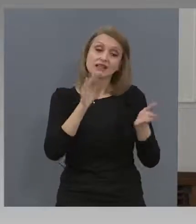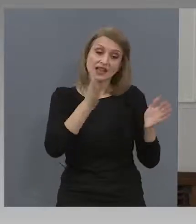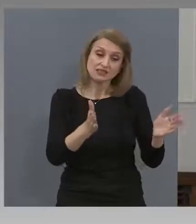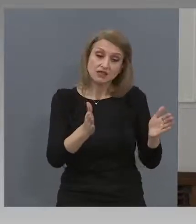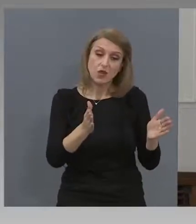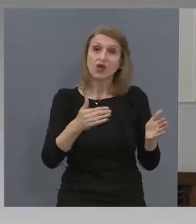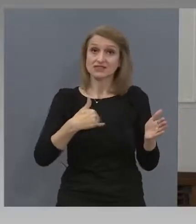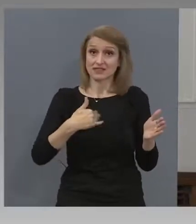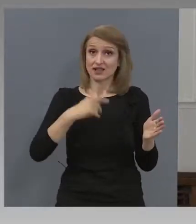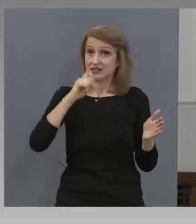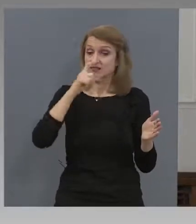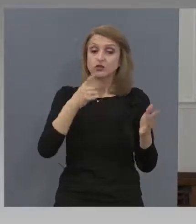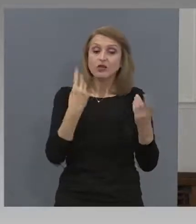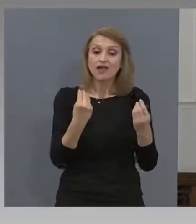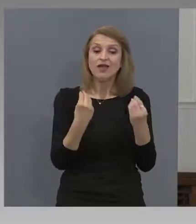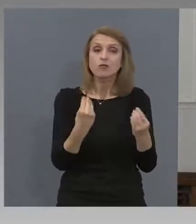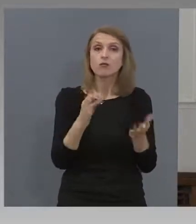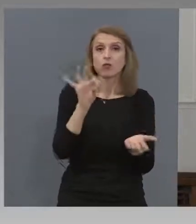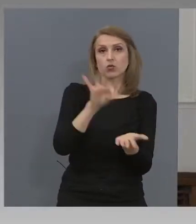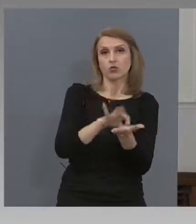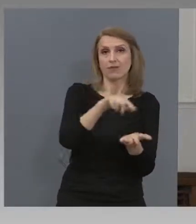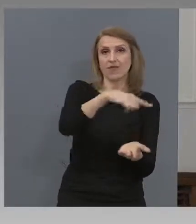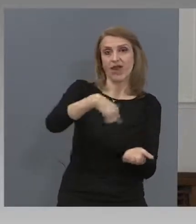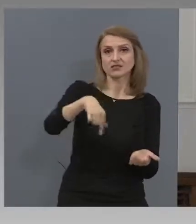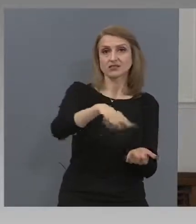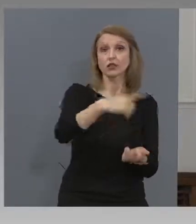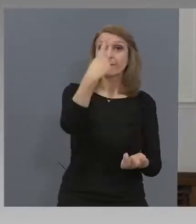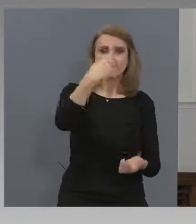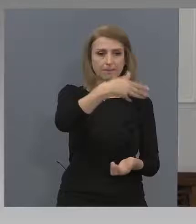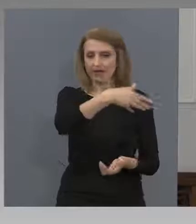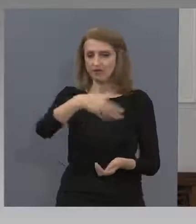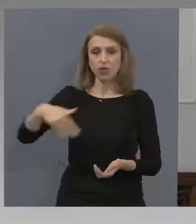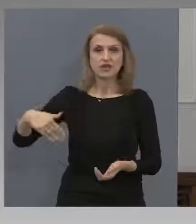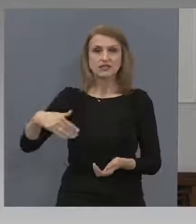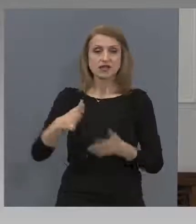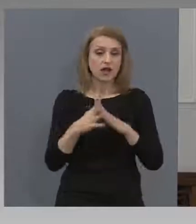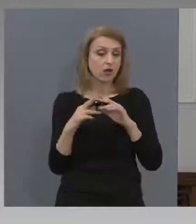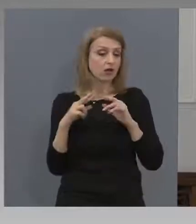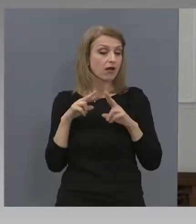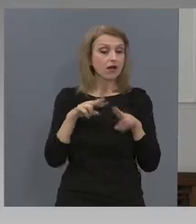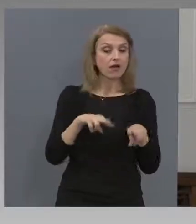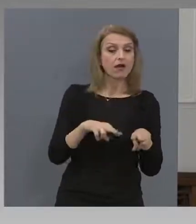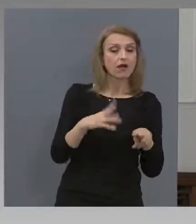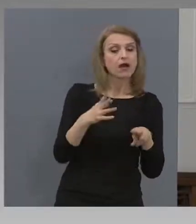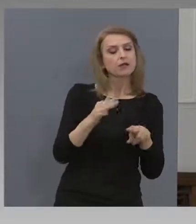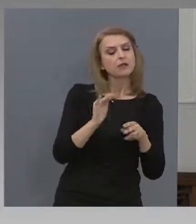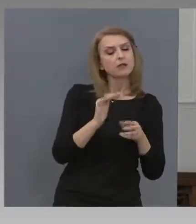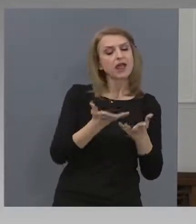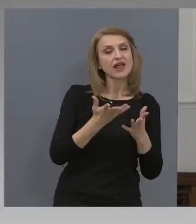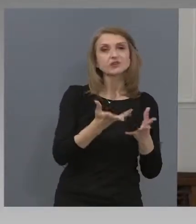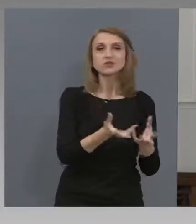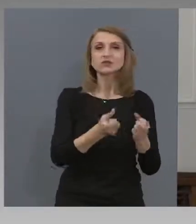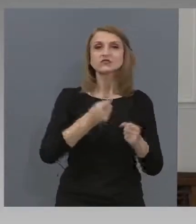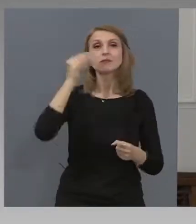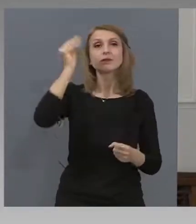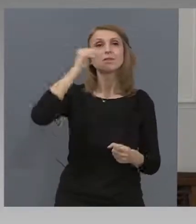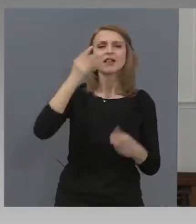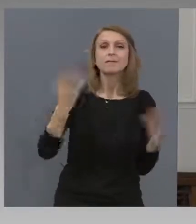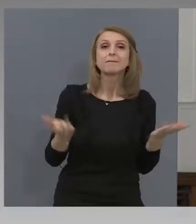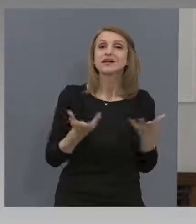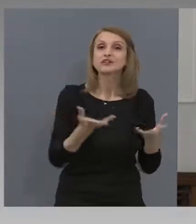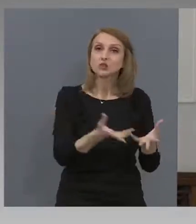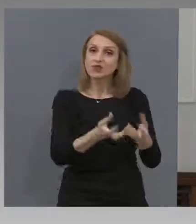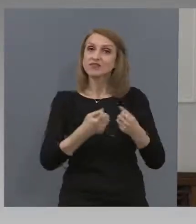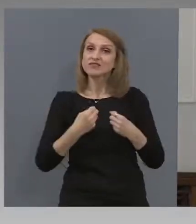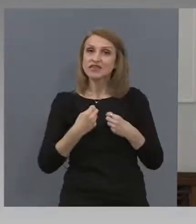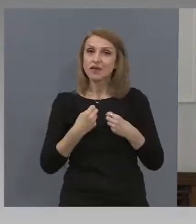място. Там, на най-видното място, на първо лице, за да може хората да я видят, лесно да се вземат и да бързо да я вземат и да